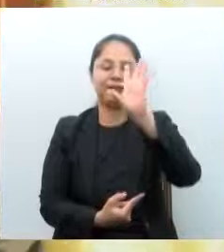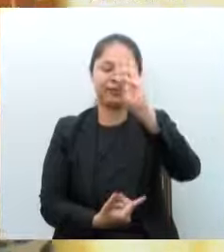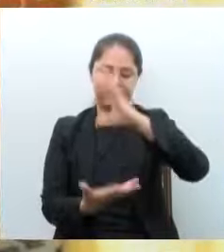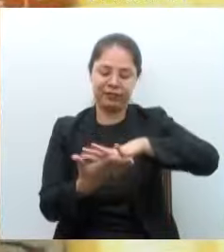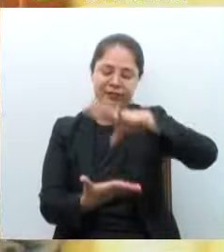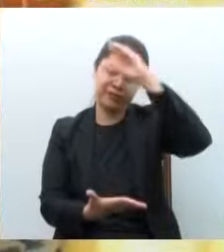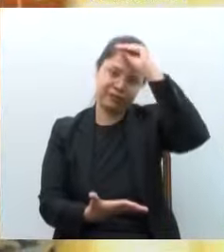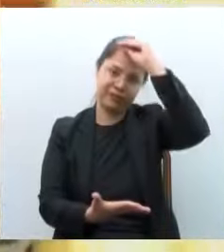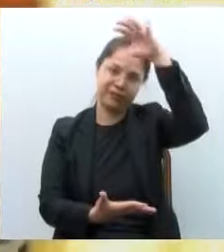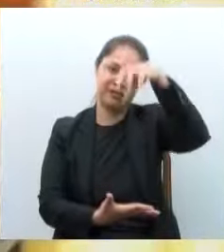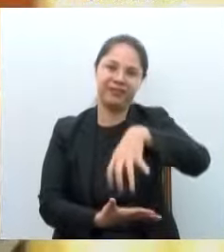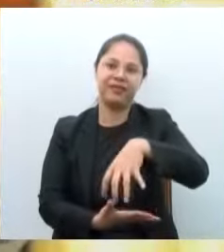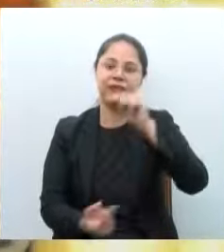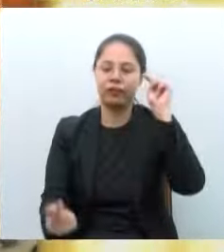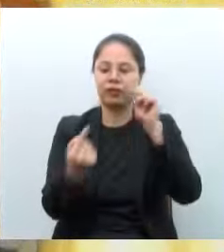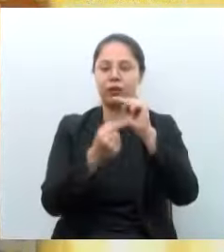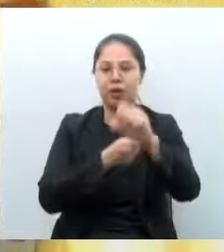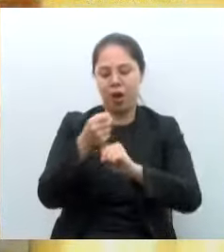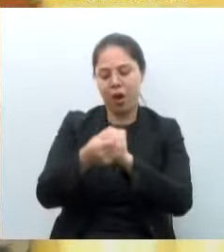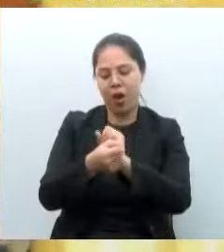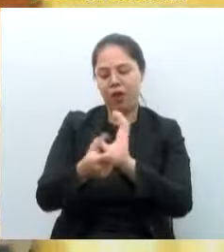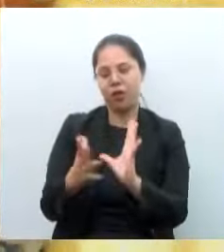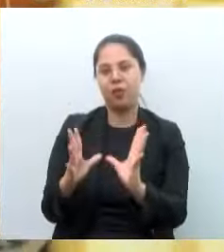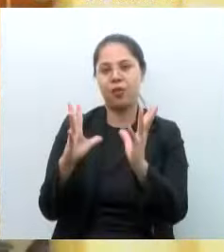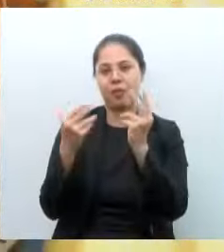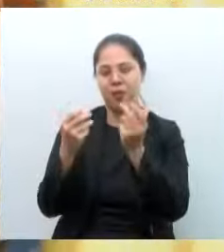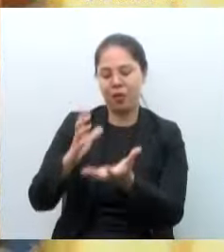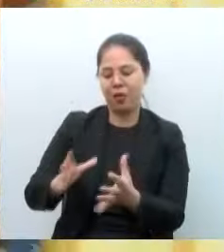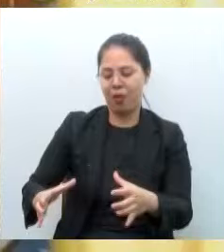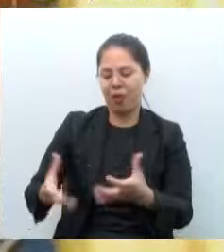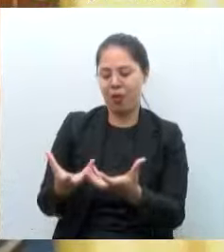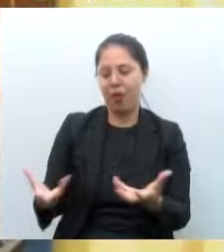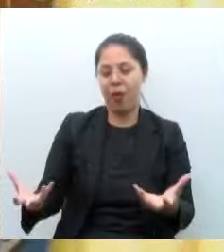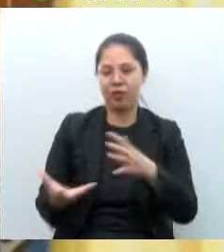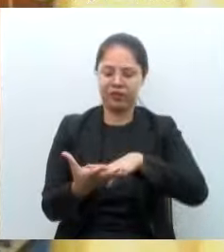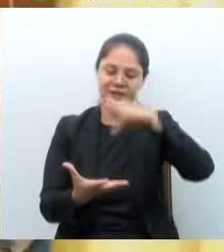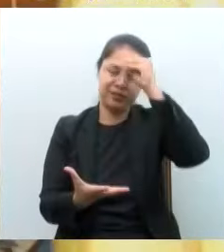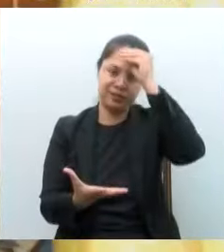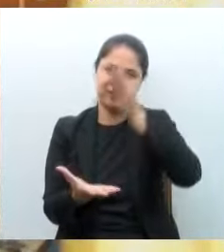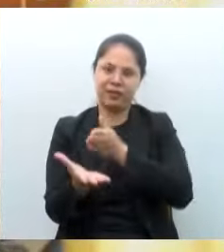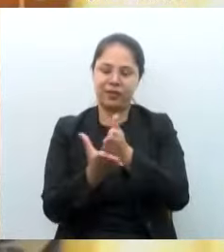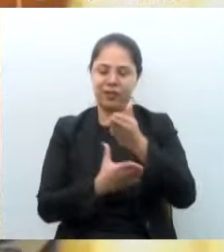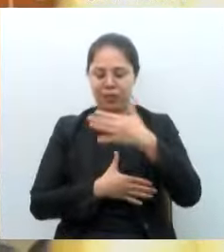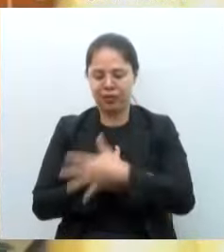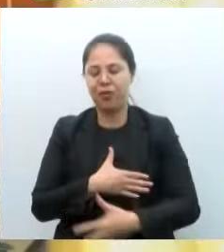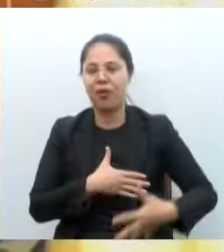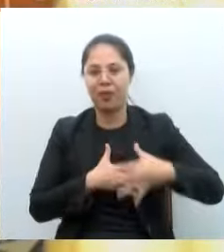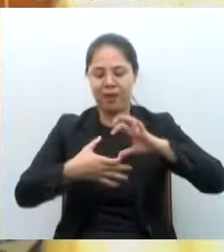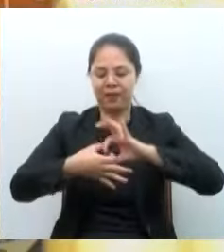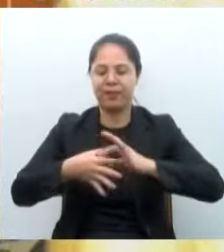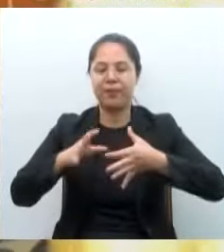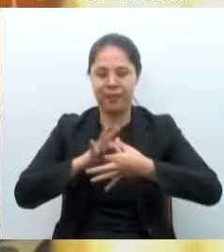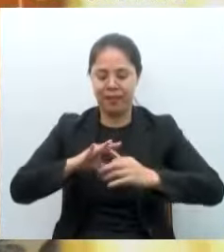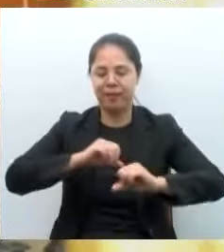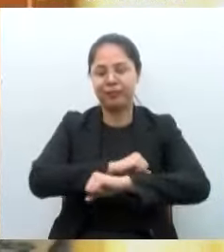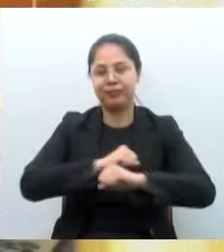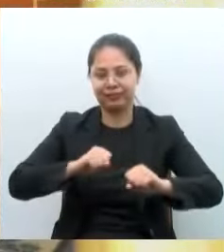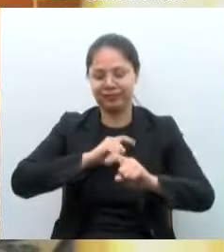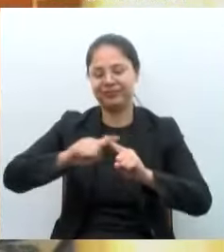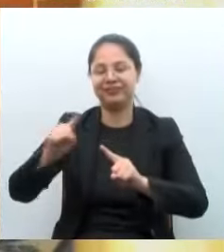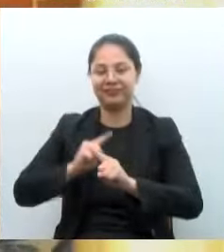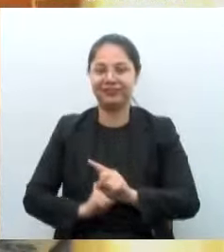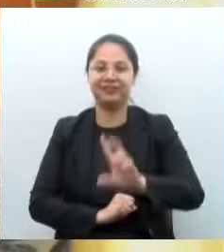รู้รู้ทันวันหมดอายุของสังฆทานของกลุ่มสาระการเรียนรู้สุขศึกษาและพละศึกษาและ 7.